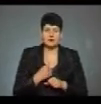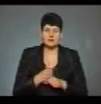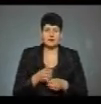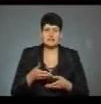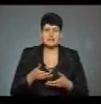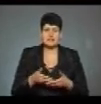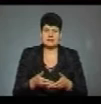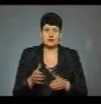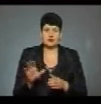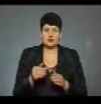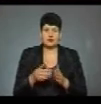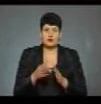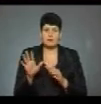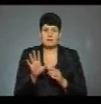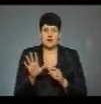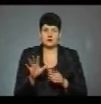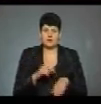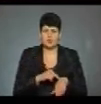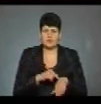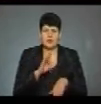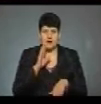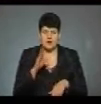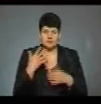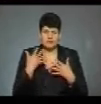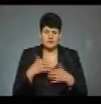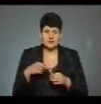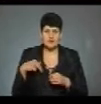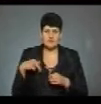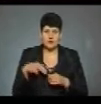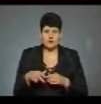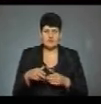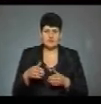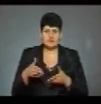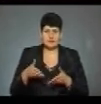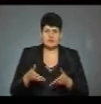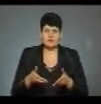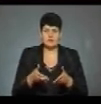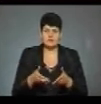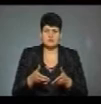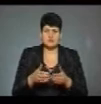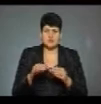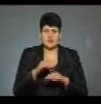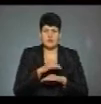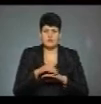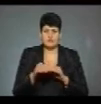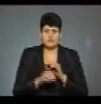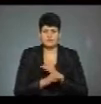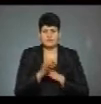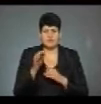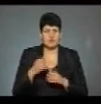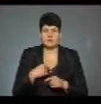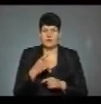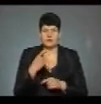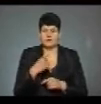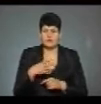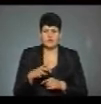до 5-ї години ранку. Вже виходячи з санової траси, на дворі світало. Тому ні хвилини ми не